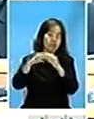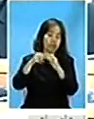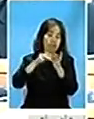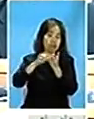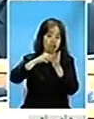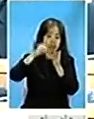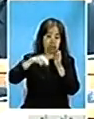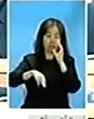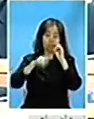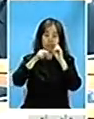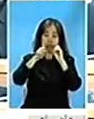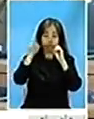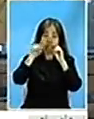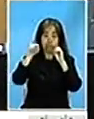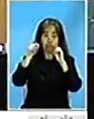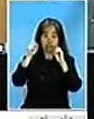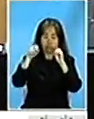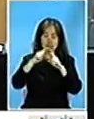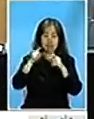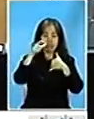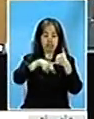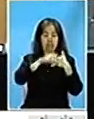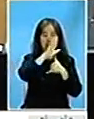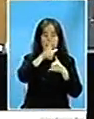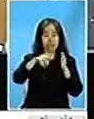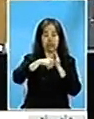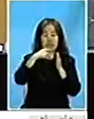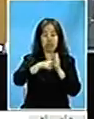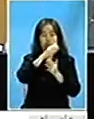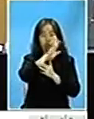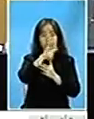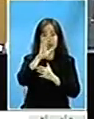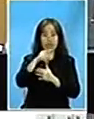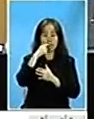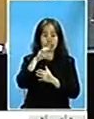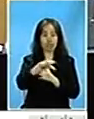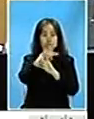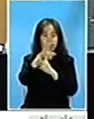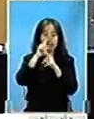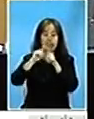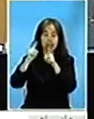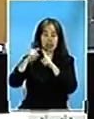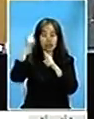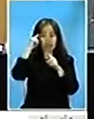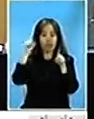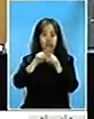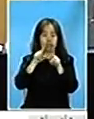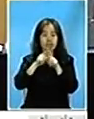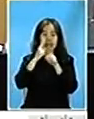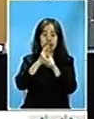ฮะส่วนแต่ละท่านจะอธิบายด้วยเหตุผลประกอบเพื่อโน้มน้าวท่านสมาชิกเนี่ยให้เห็นด้วยอย่างไรเนี่ยเป็น